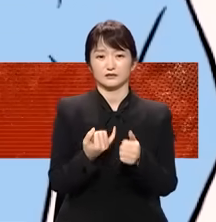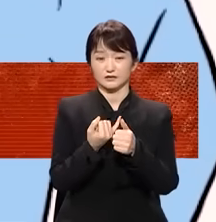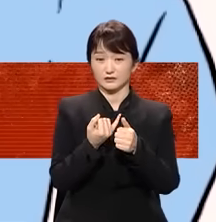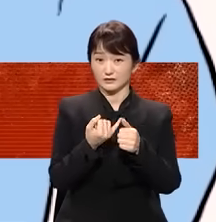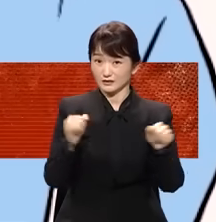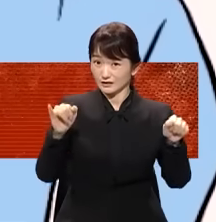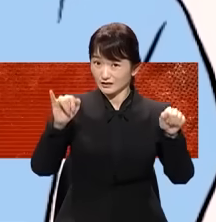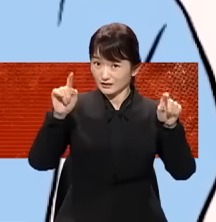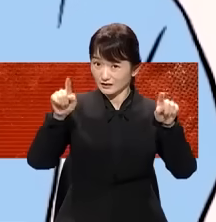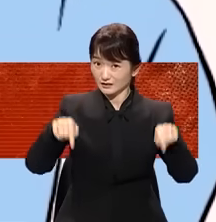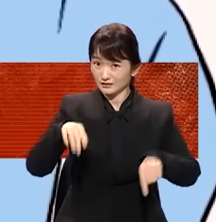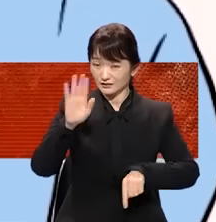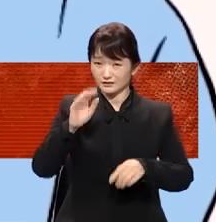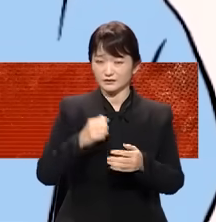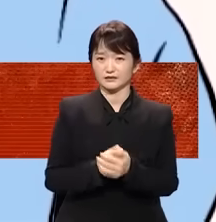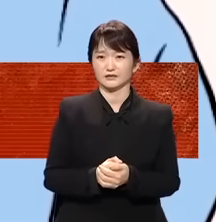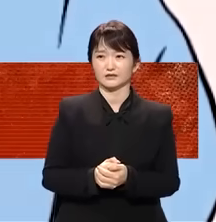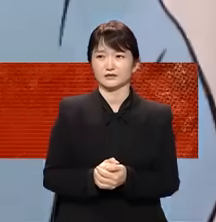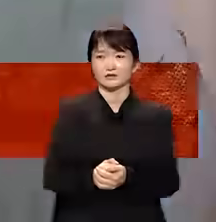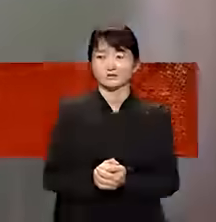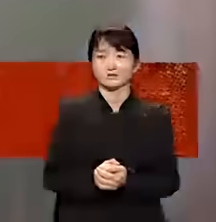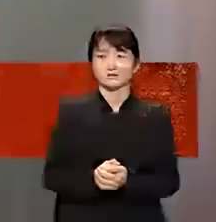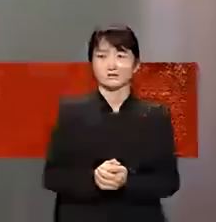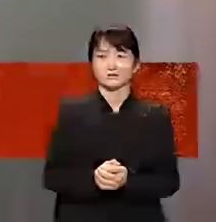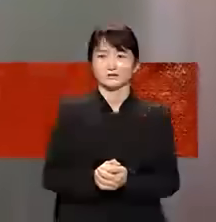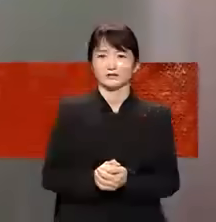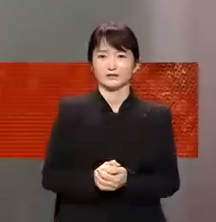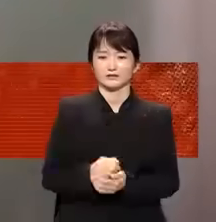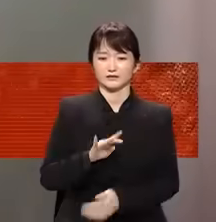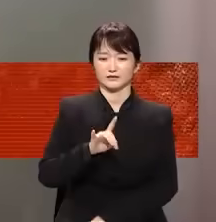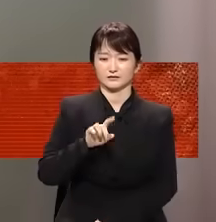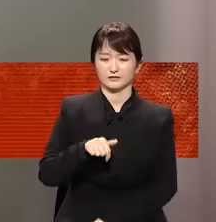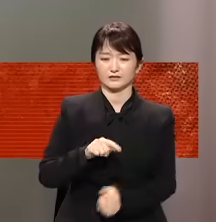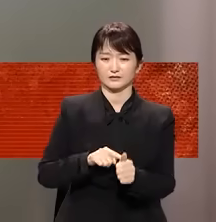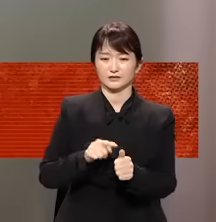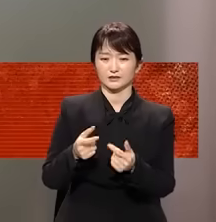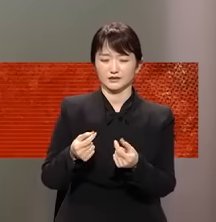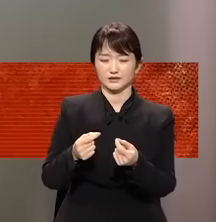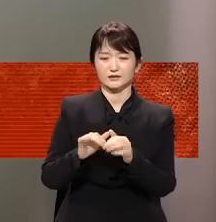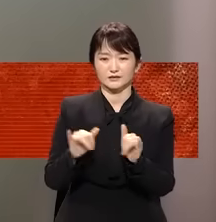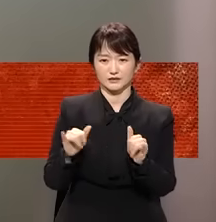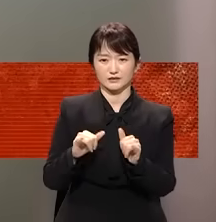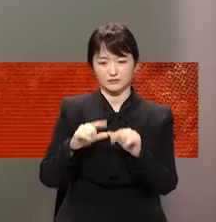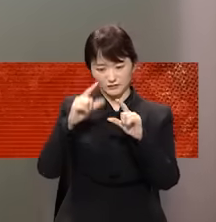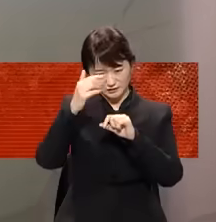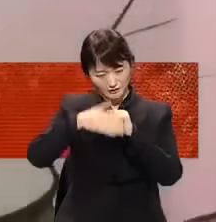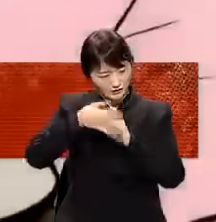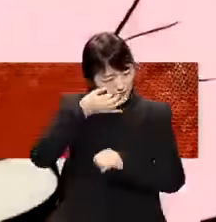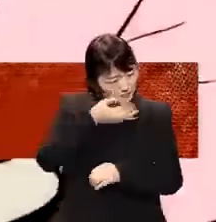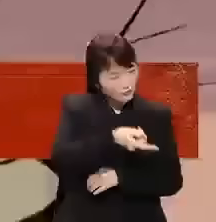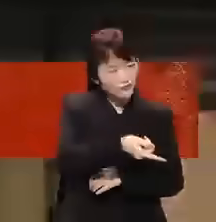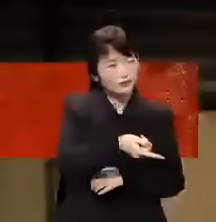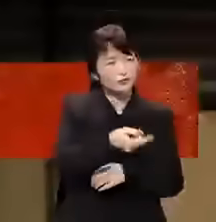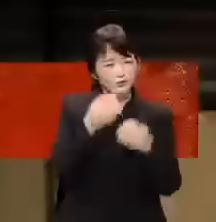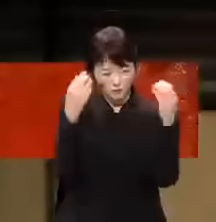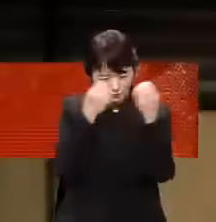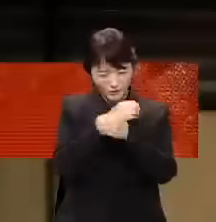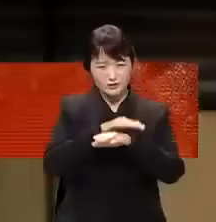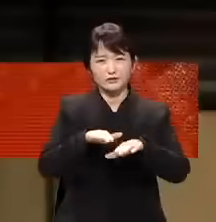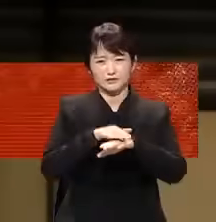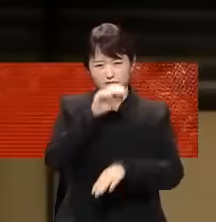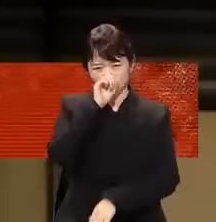뭐이 백성문 이런 애다 이렇게 보여주면서 사진 딱 보여주고 한채 오차 보여주고 딱딱딱 오해를 푸는게 가장 좋을 것